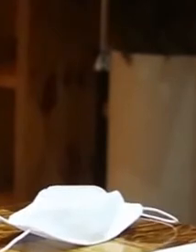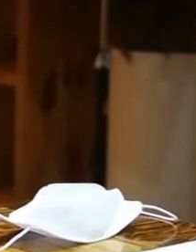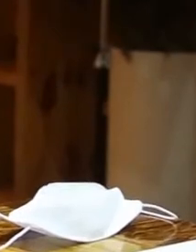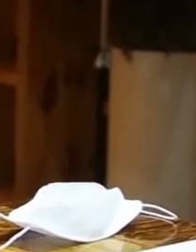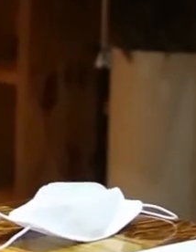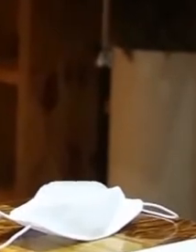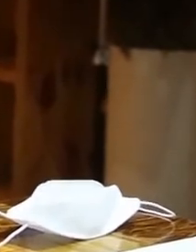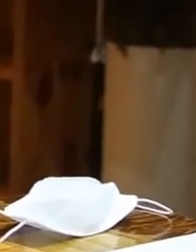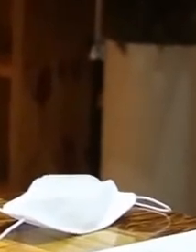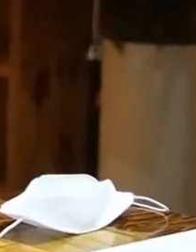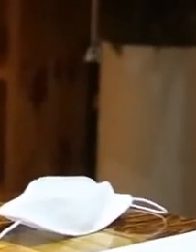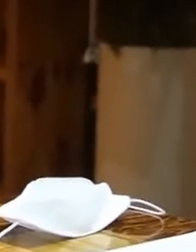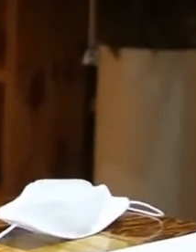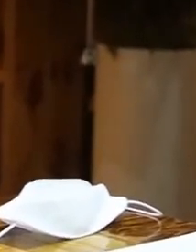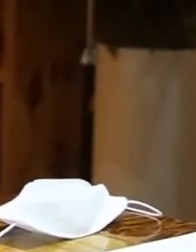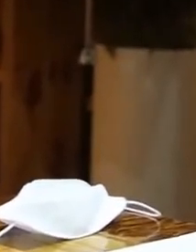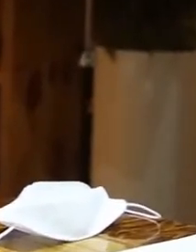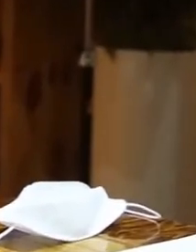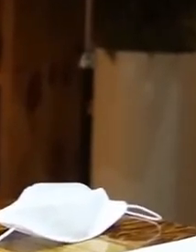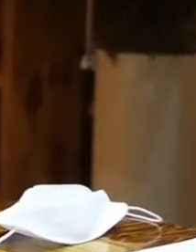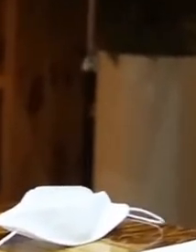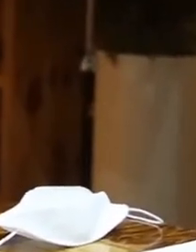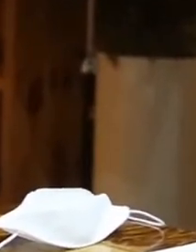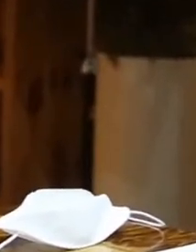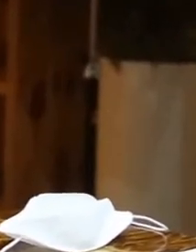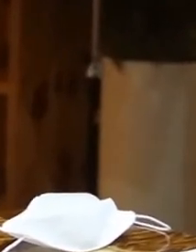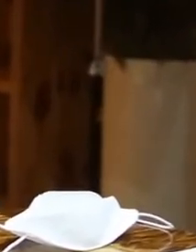하는. 집안일 열심히 하는? 남자. 남자? 네.